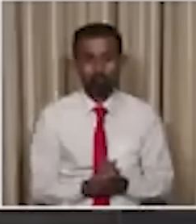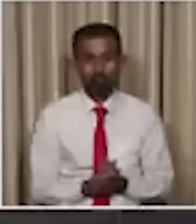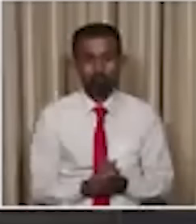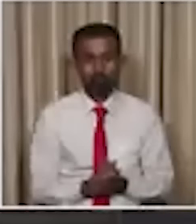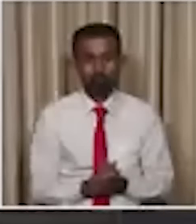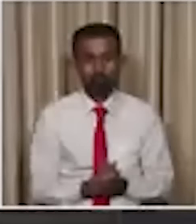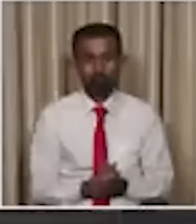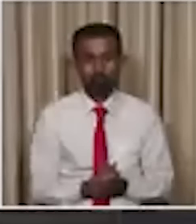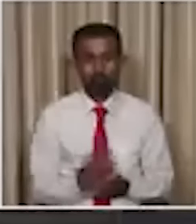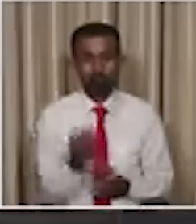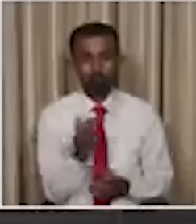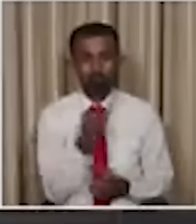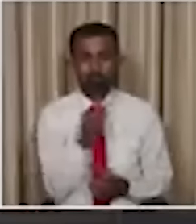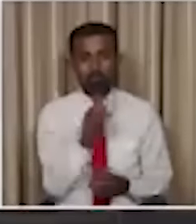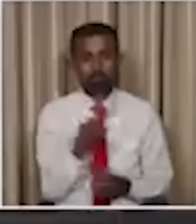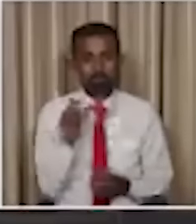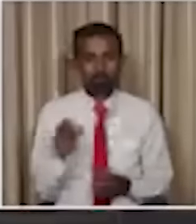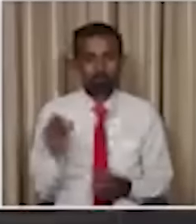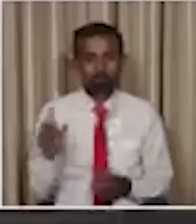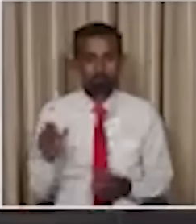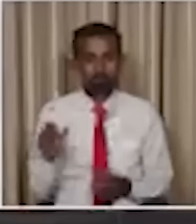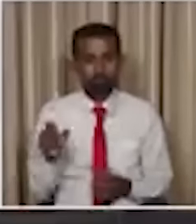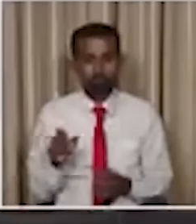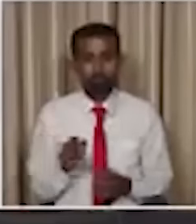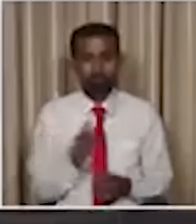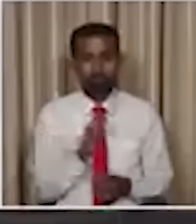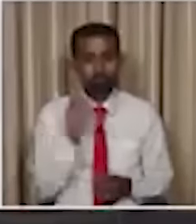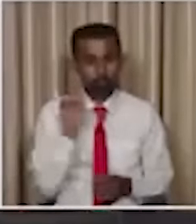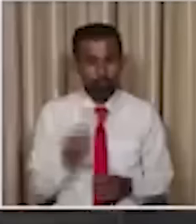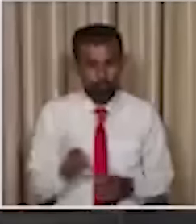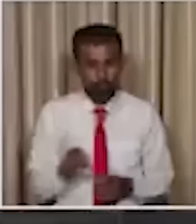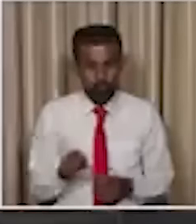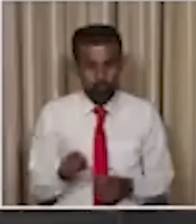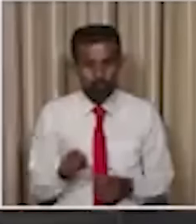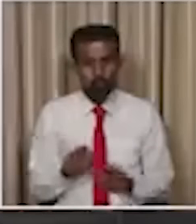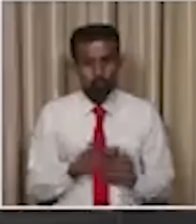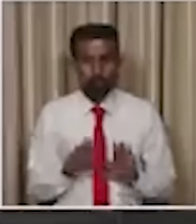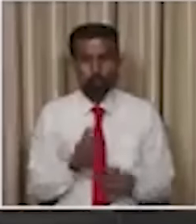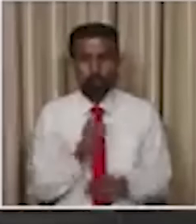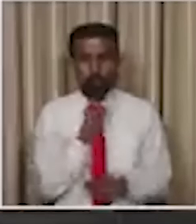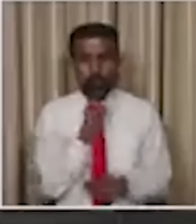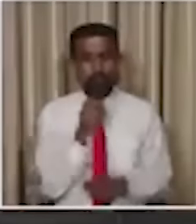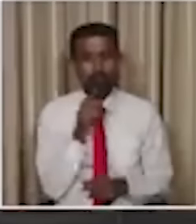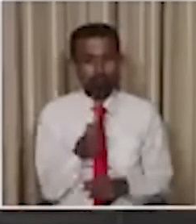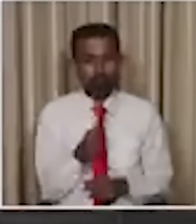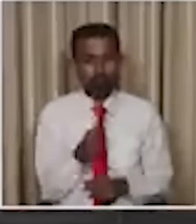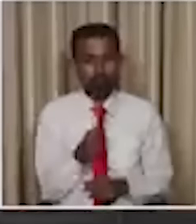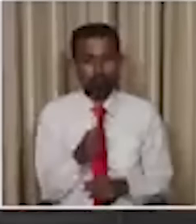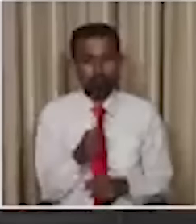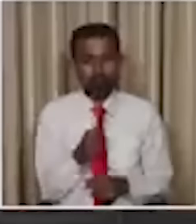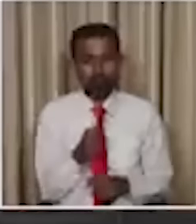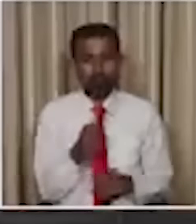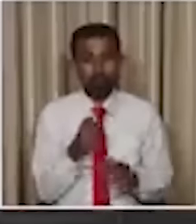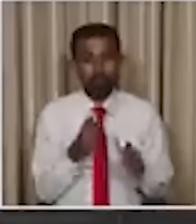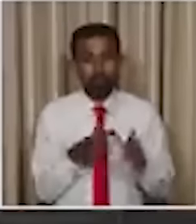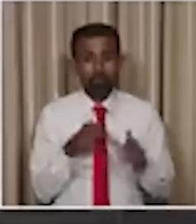දැන් ත්‍රිපුද්ගල විනිසුරු මඩුල්ල මගින් මෙහෙවන නඩුවට